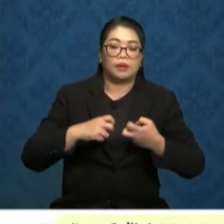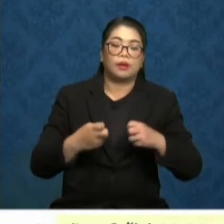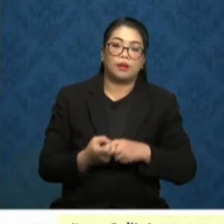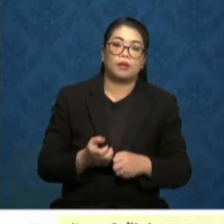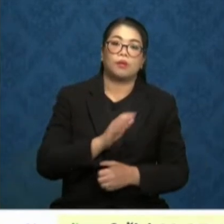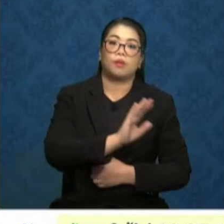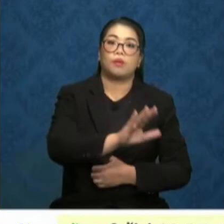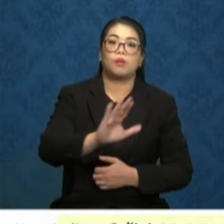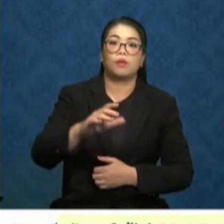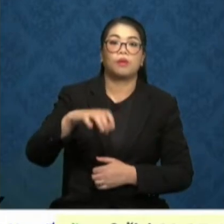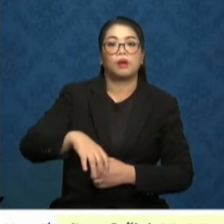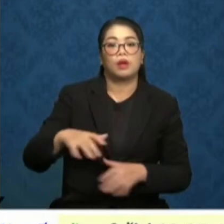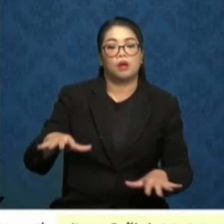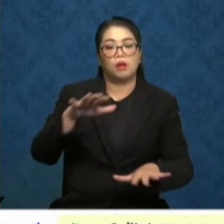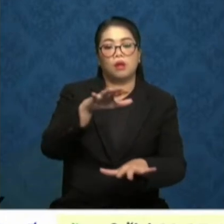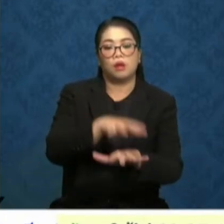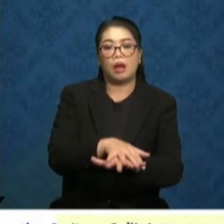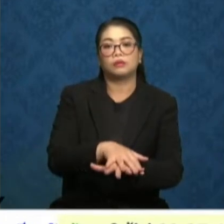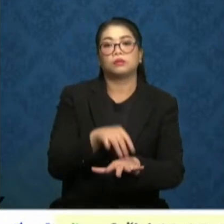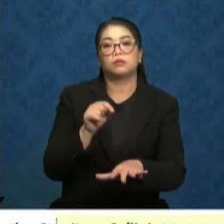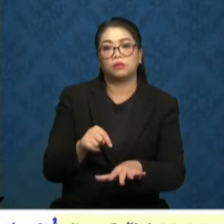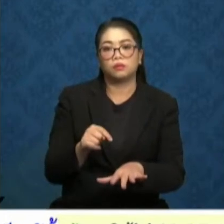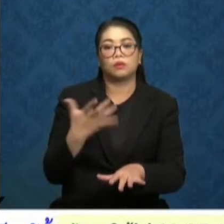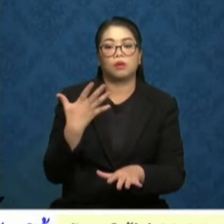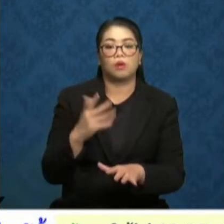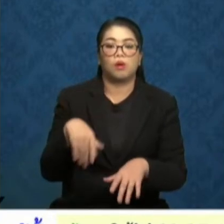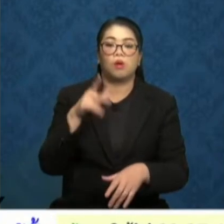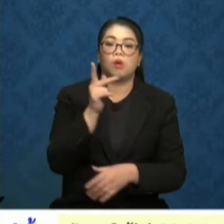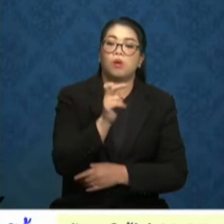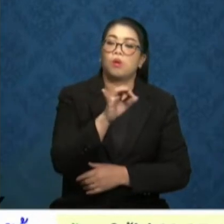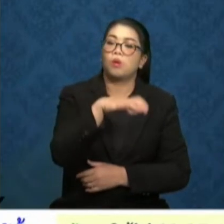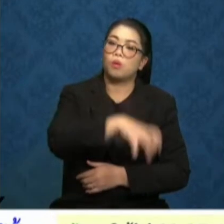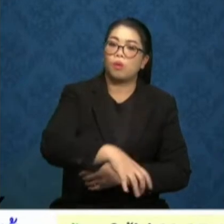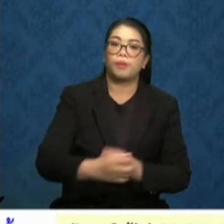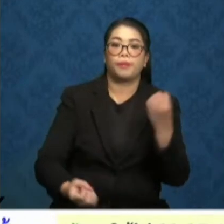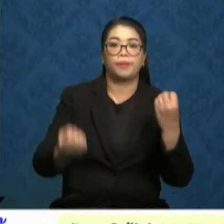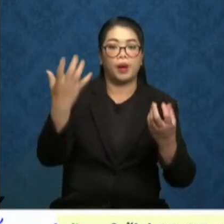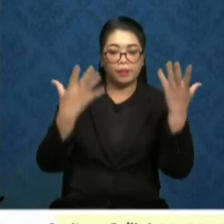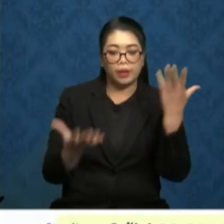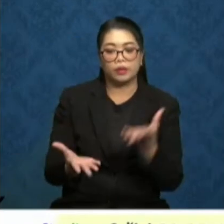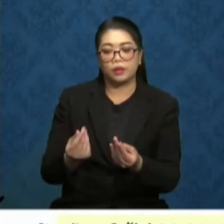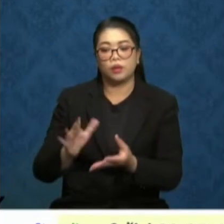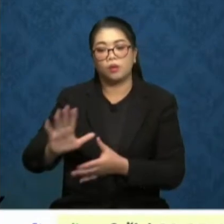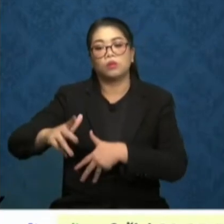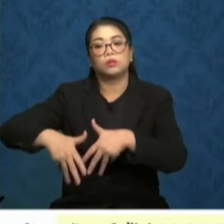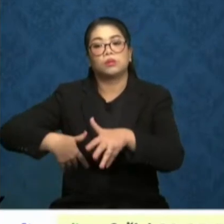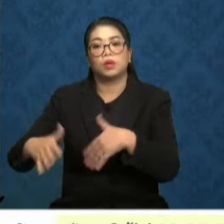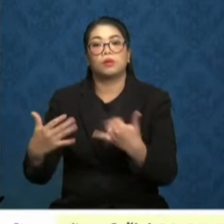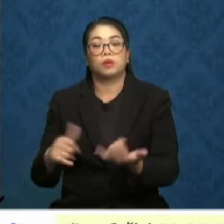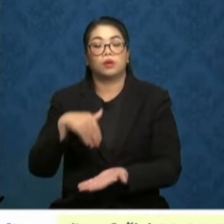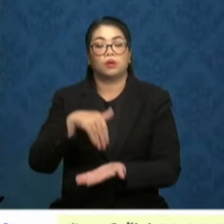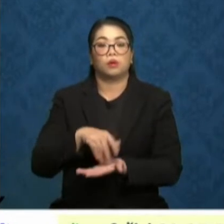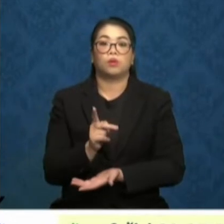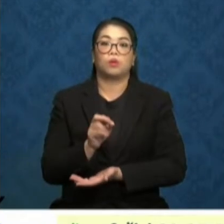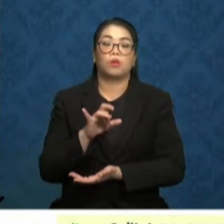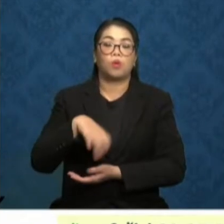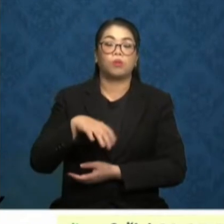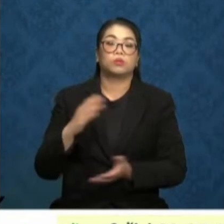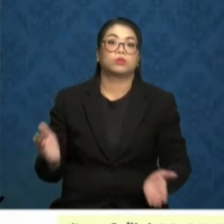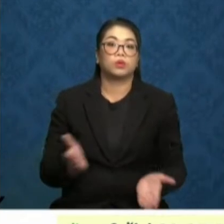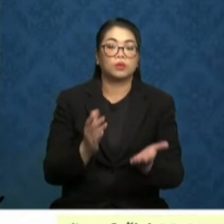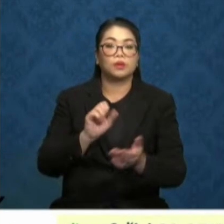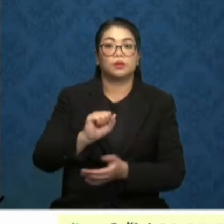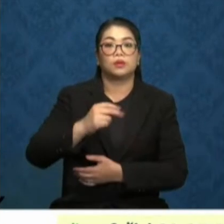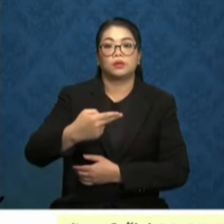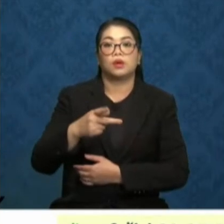ของหน่วยงารัดซ้อนรัด ตั้งแต่กมป่าไม้ทับซ้อนกระชบ้านวันนี้มีกรมสเสริมสะกรเข้มาดูแลอีก